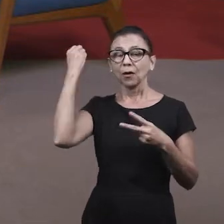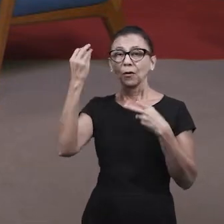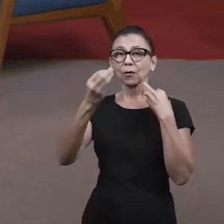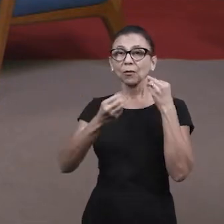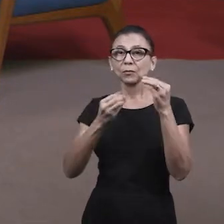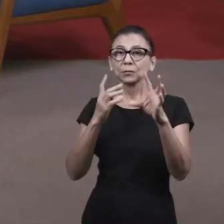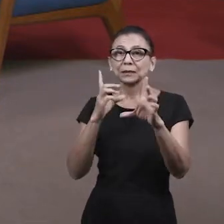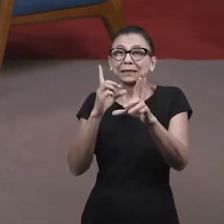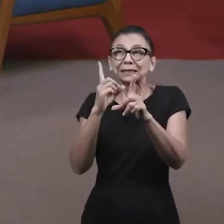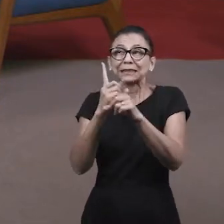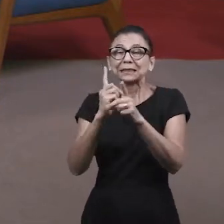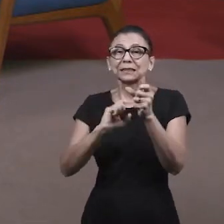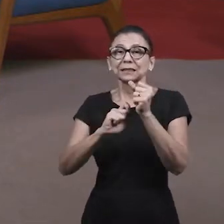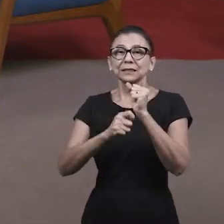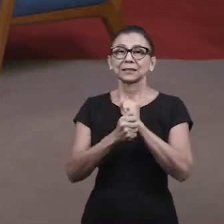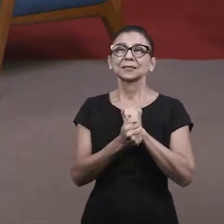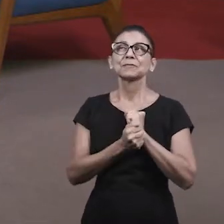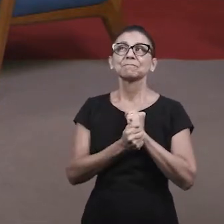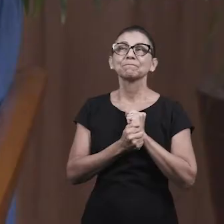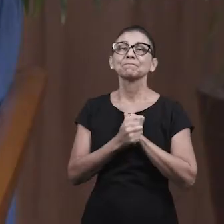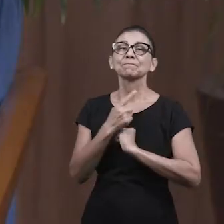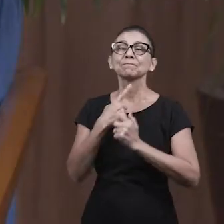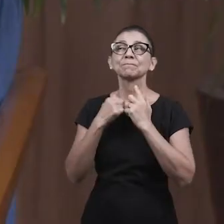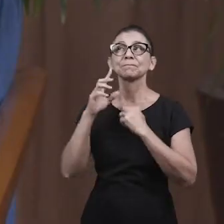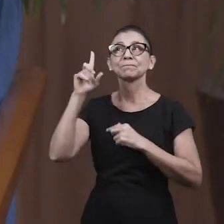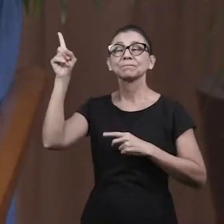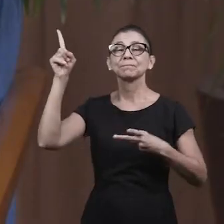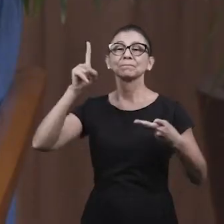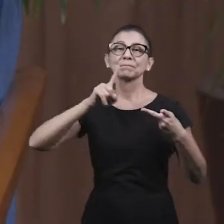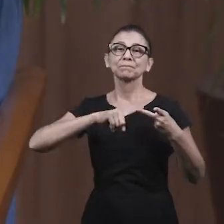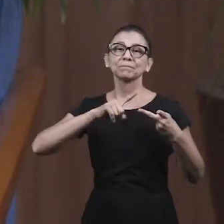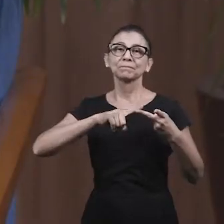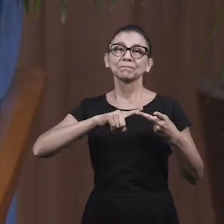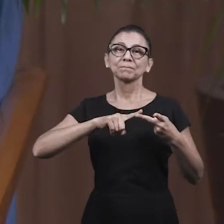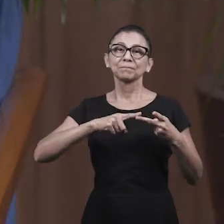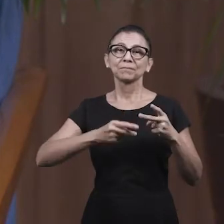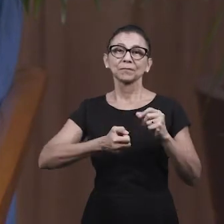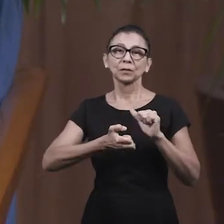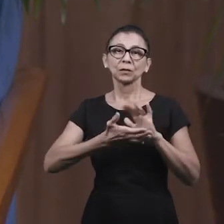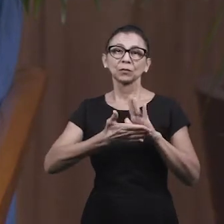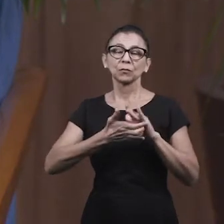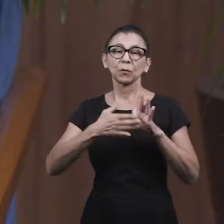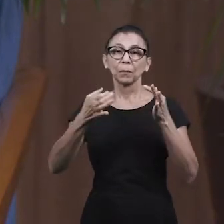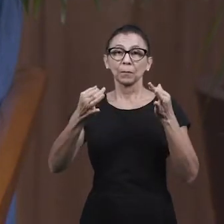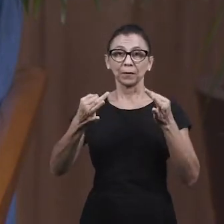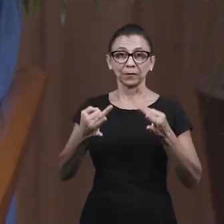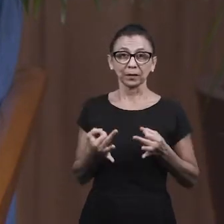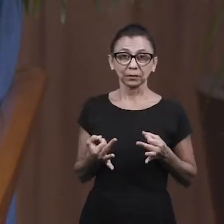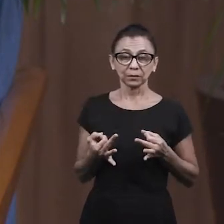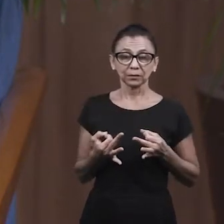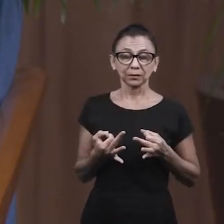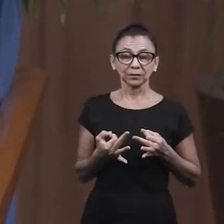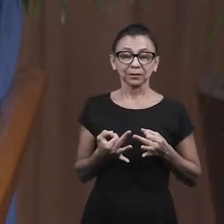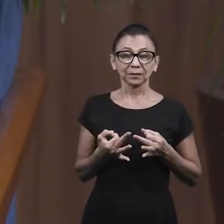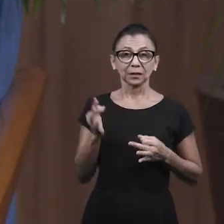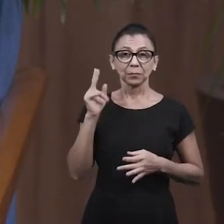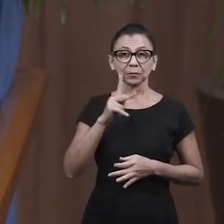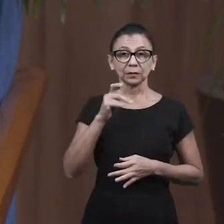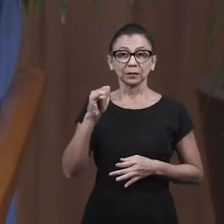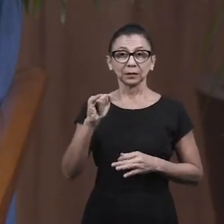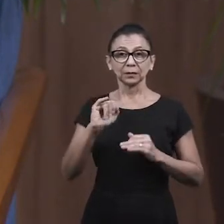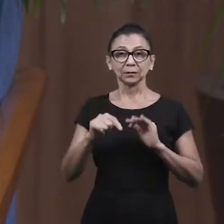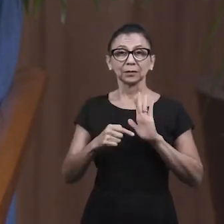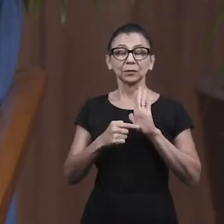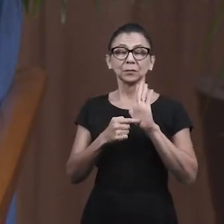comment découvrir les mystères de la volonté de Dieu. Dans le volet Parfaite Louange, la sœur Janaïne Zumak va